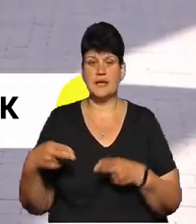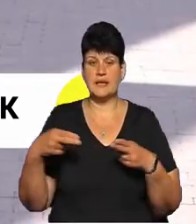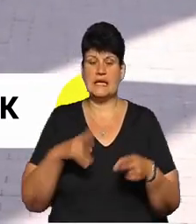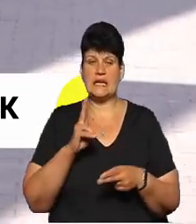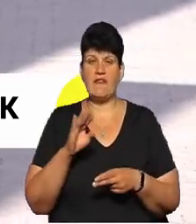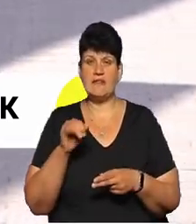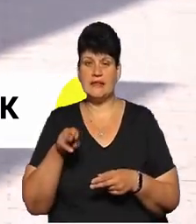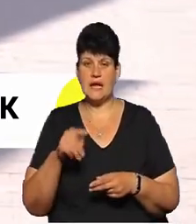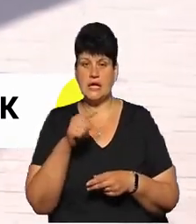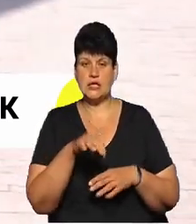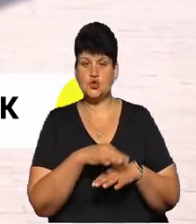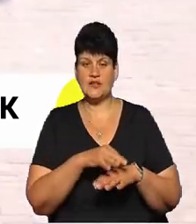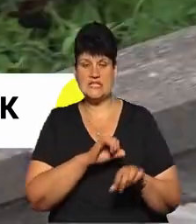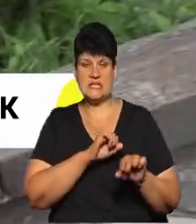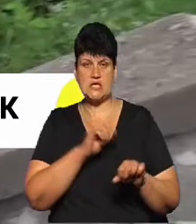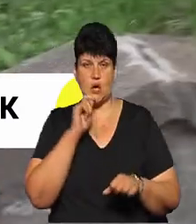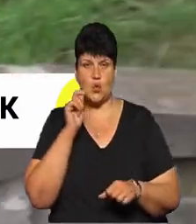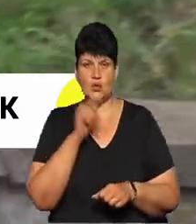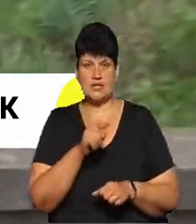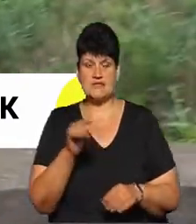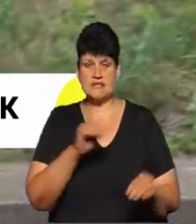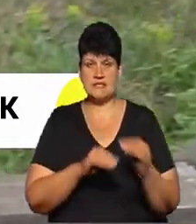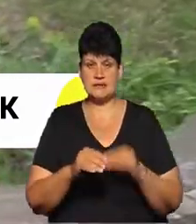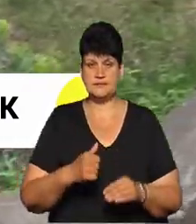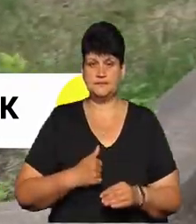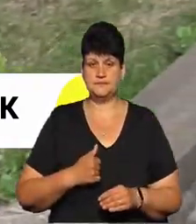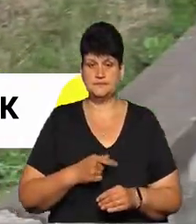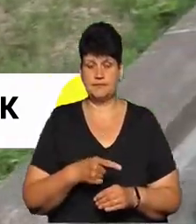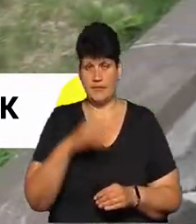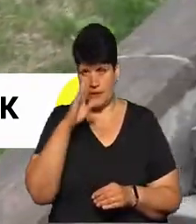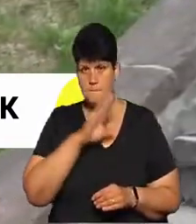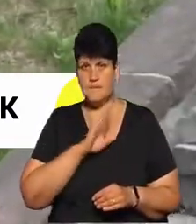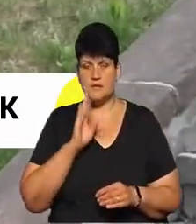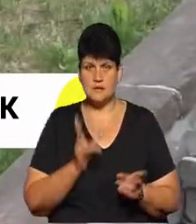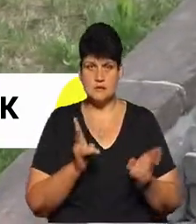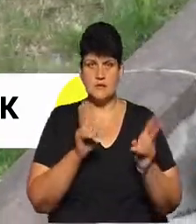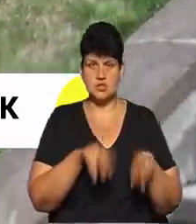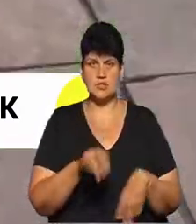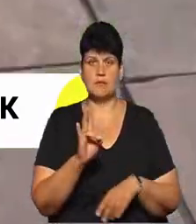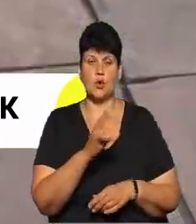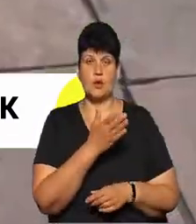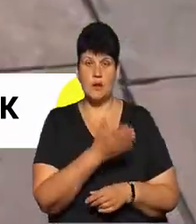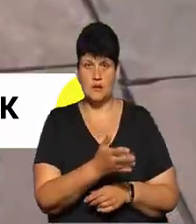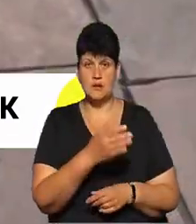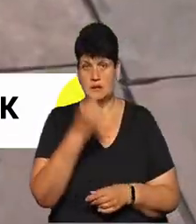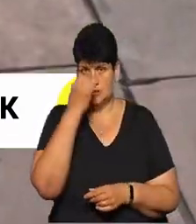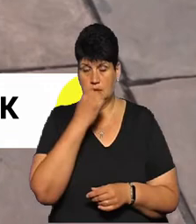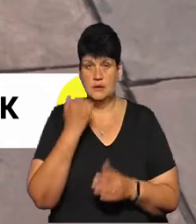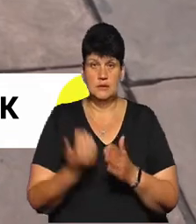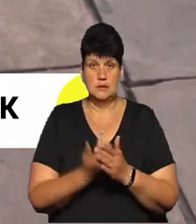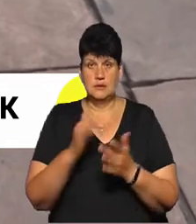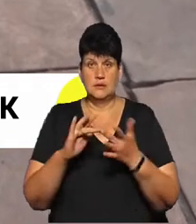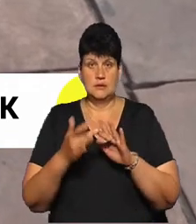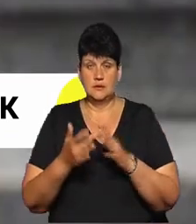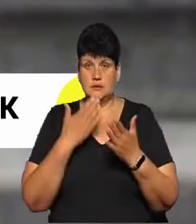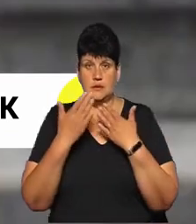чоловік захищає Україну у складі Збройних сил. Батьки переселенки залишилися у Миколаєві. Каже, завдяки новинам в інтернеті та спілкуванню з